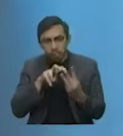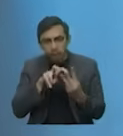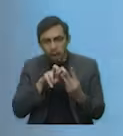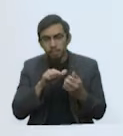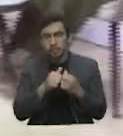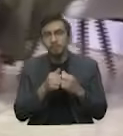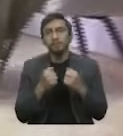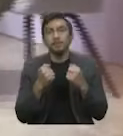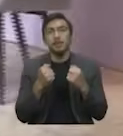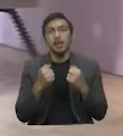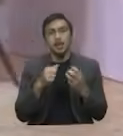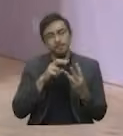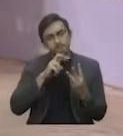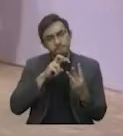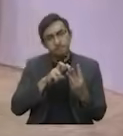tenaga kesehatan kami.